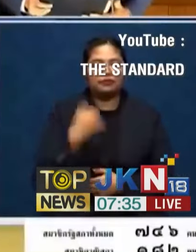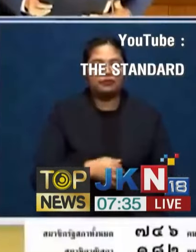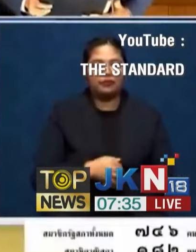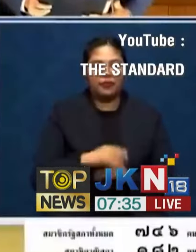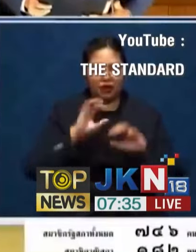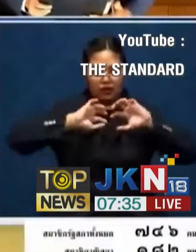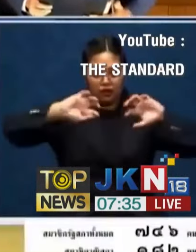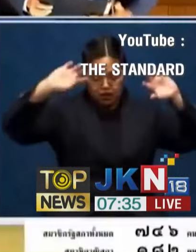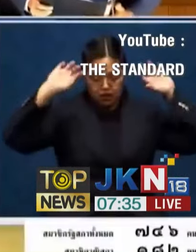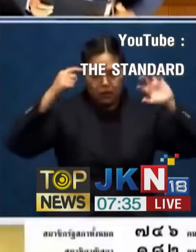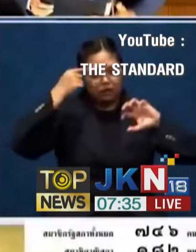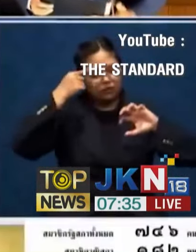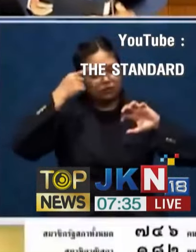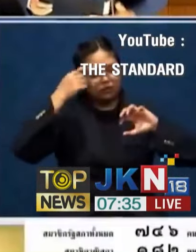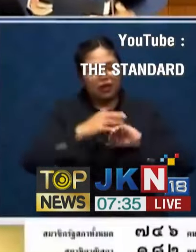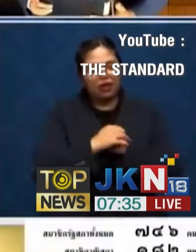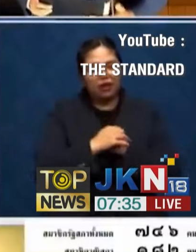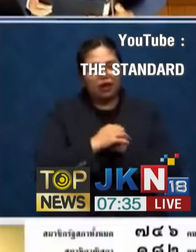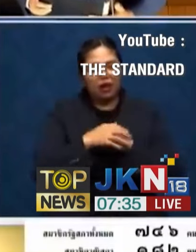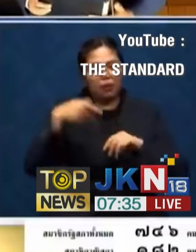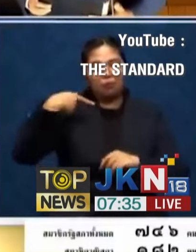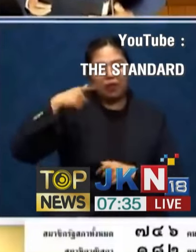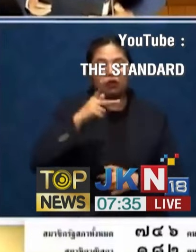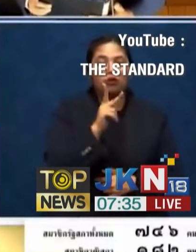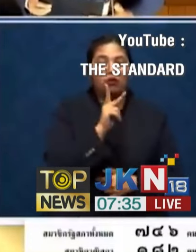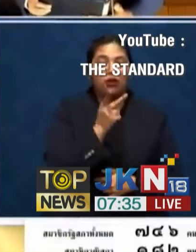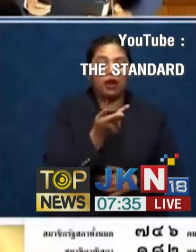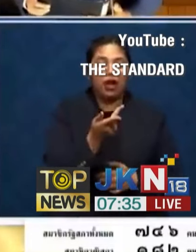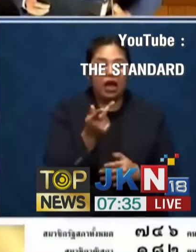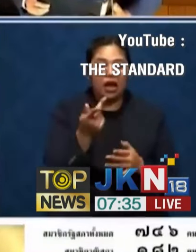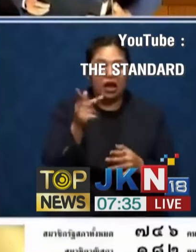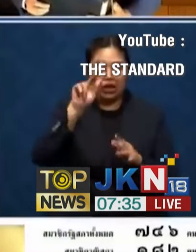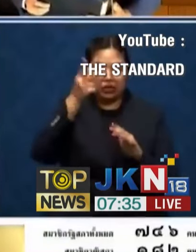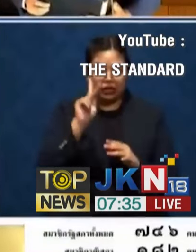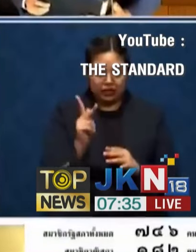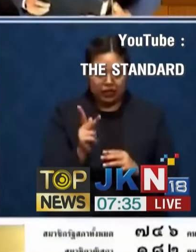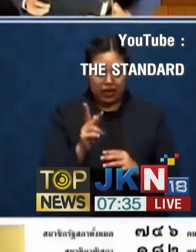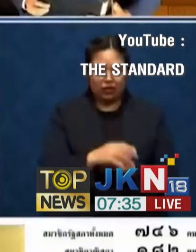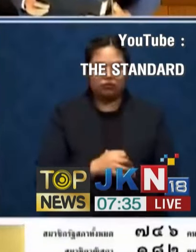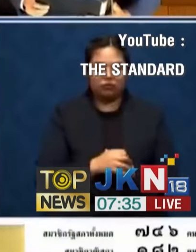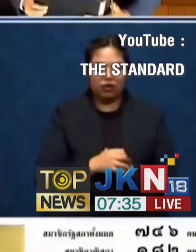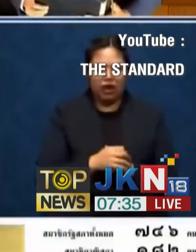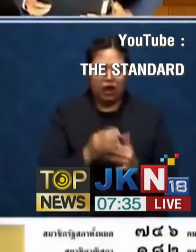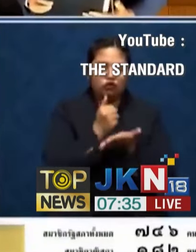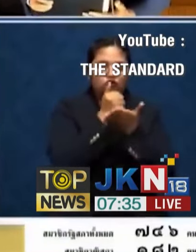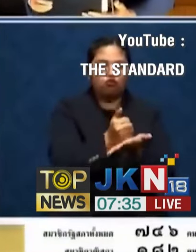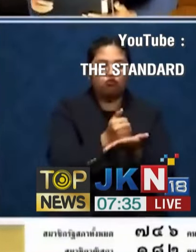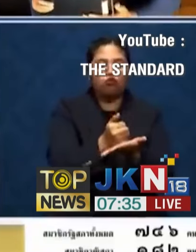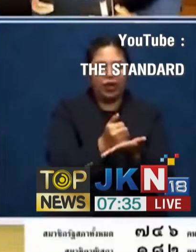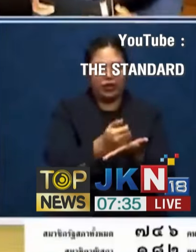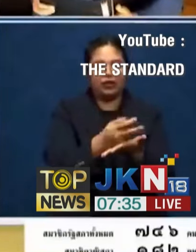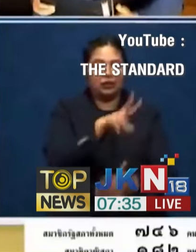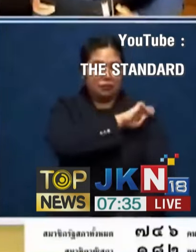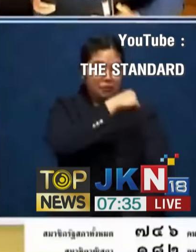ภาก็ปรากฏว่ามีอยู่จริงๆฮะช่วงที่มีการพูดถึงกัญชาเพื่อการแพทย ์ค่ะ เอ